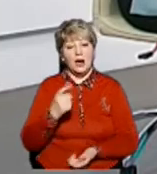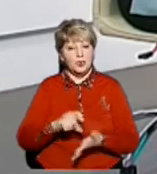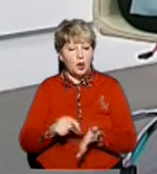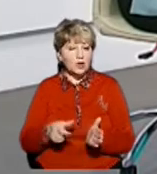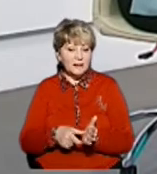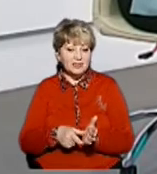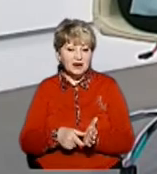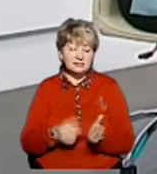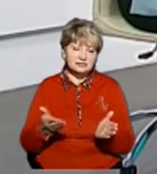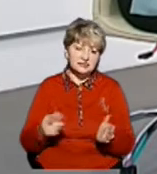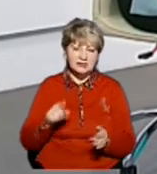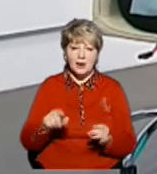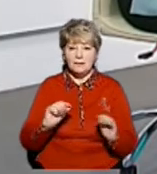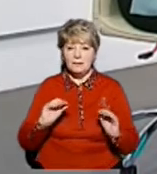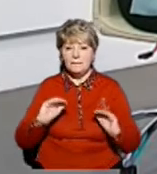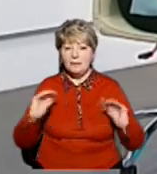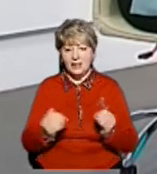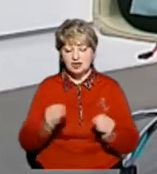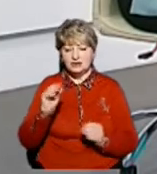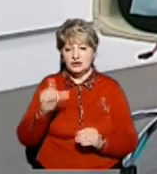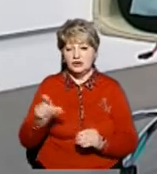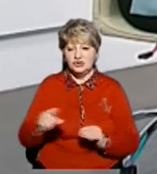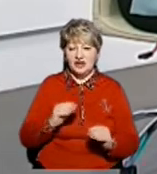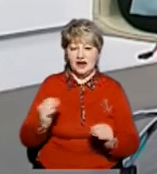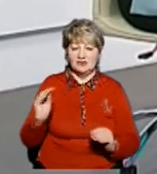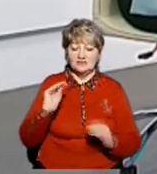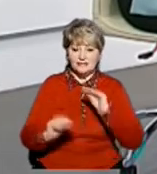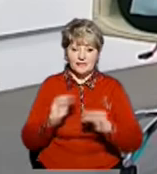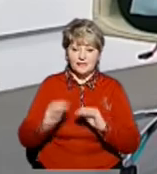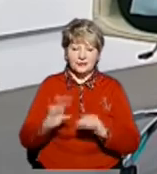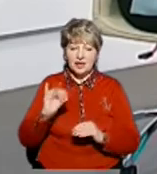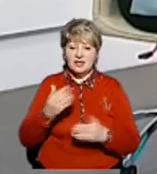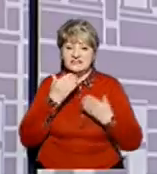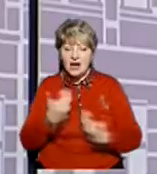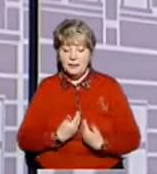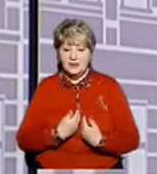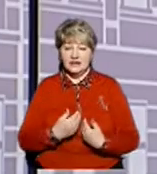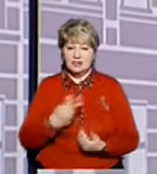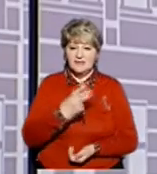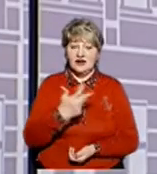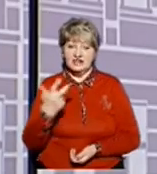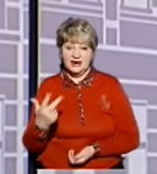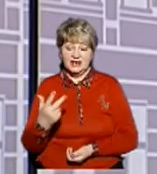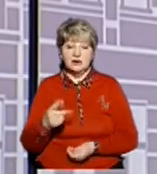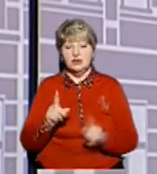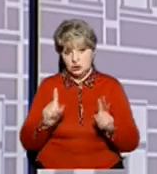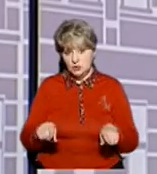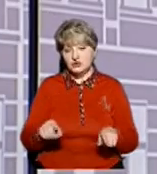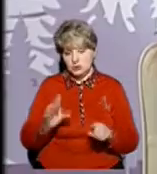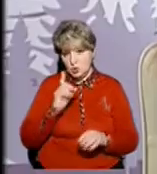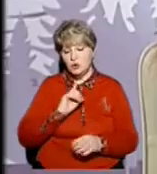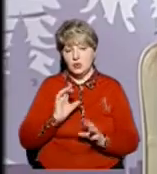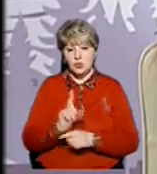Однокімнатні, ну, там менше можна розмістити людей. І запит більше на двох-трьох, де своя є теж хороша цінова